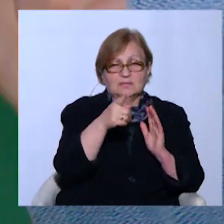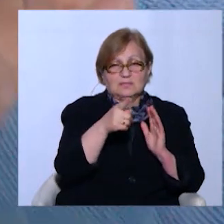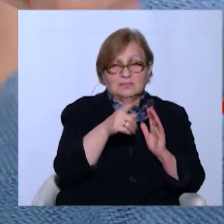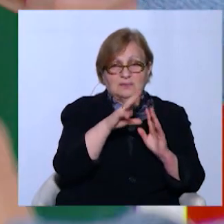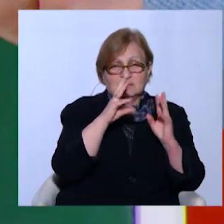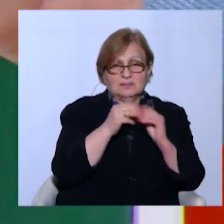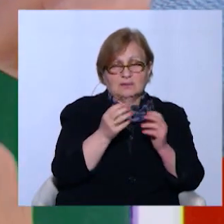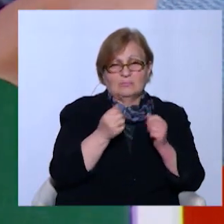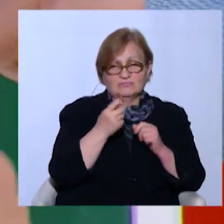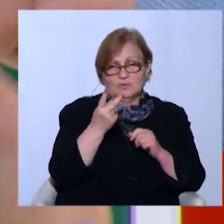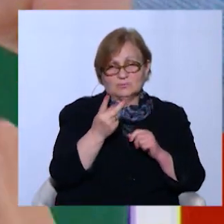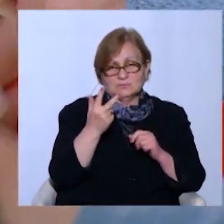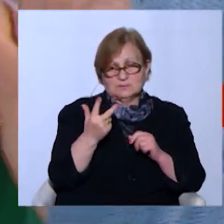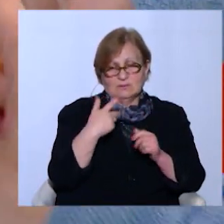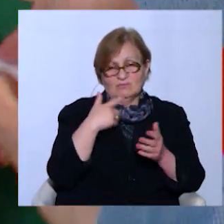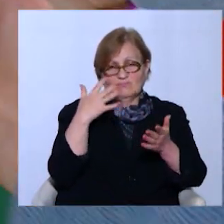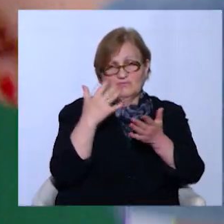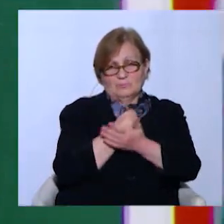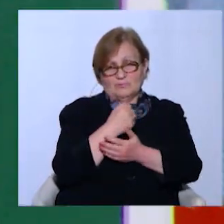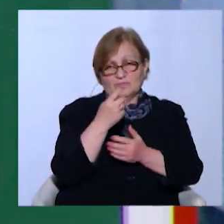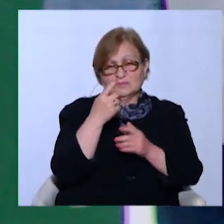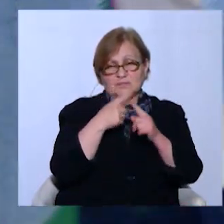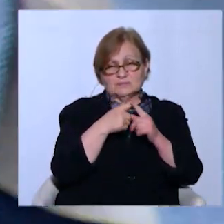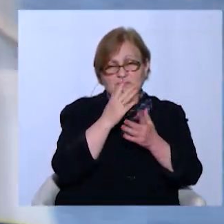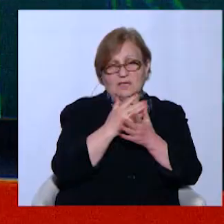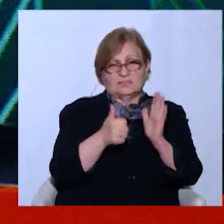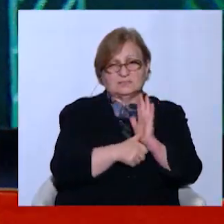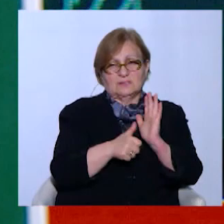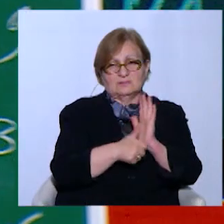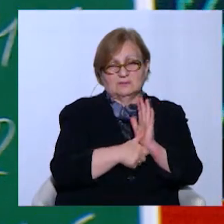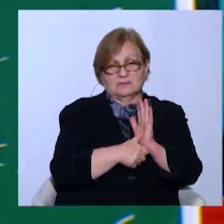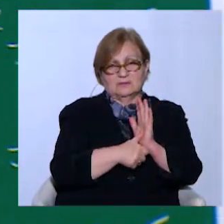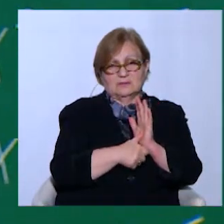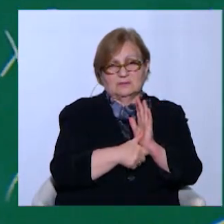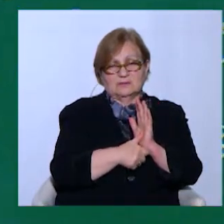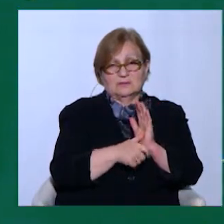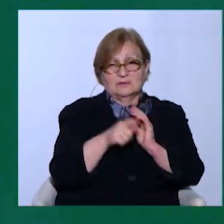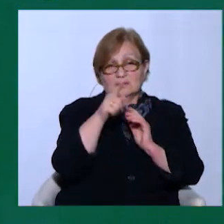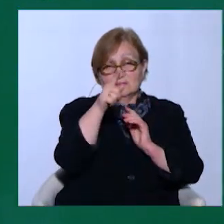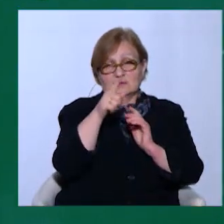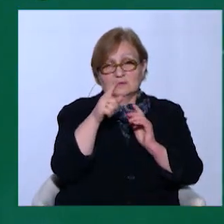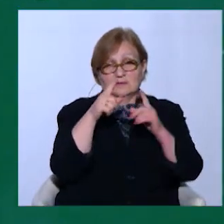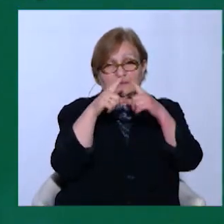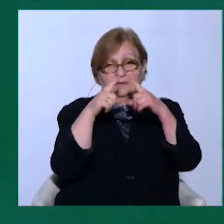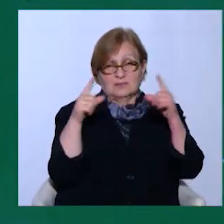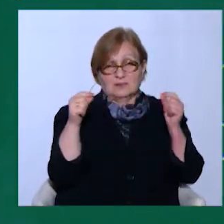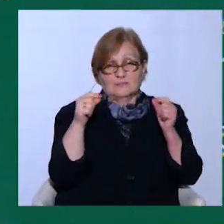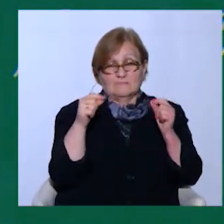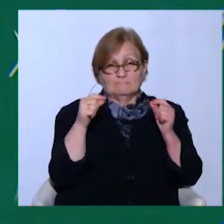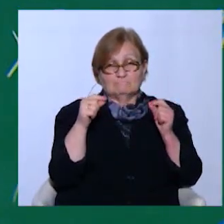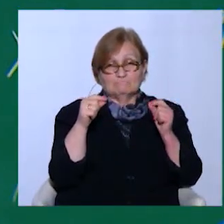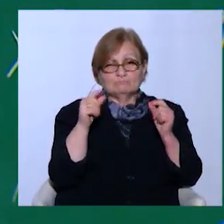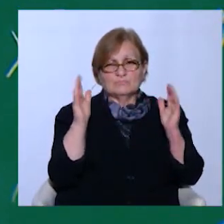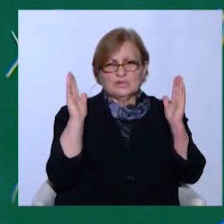2 ჯერ 3. ანუ ვიპოვეთ, რომ x-ი არის 6. ზოგადად აი ამ სამკუთხედში მე თუ თითო სამკუთხედს მთლიან